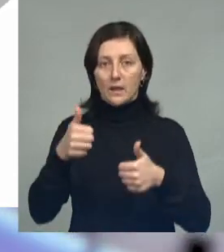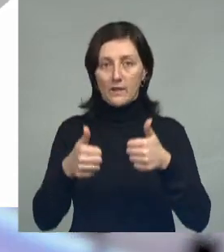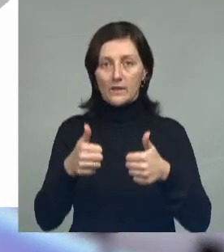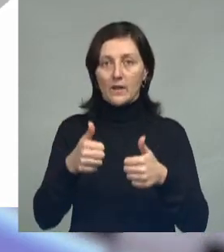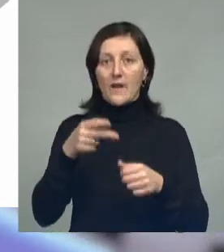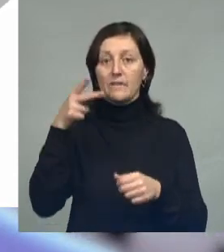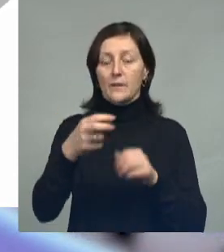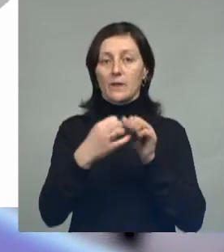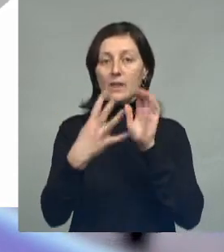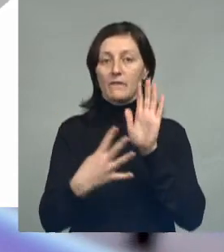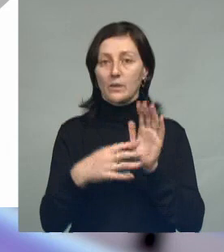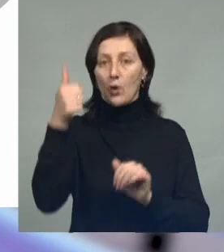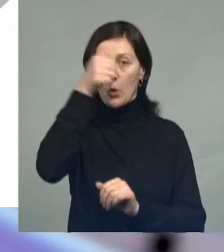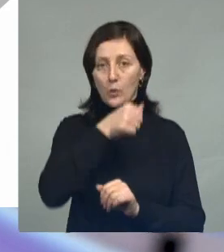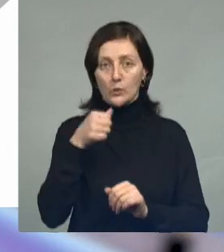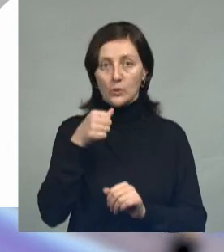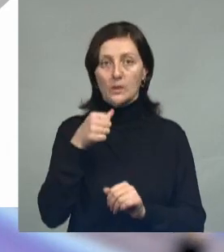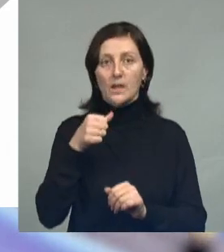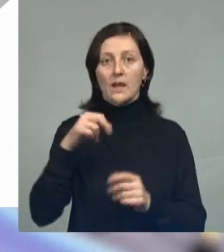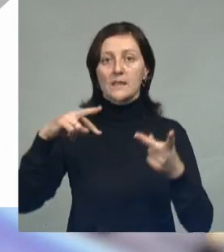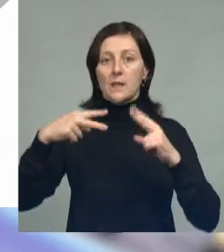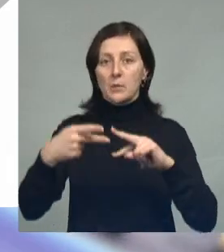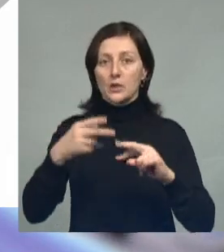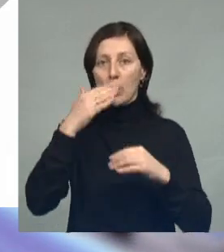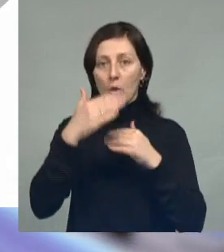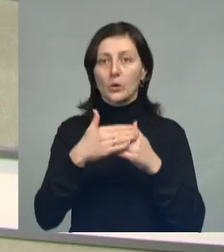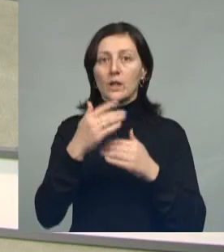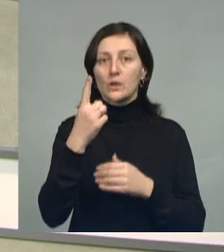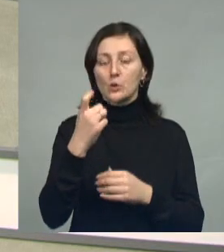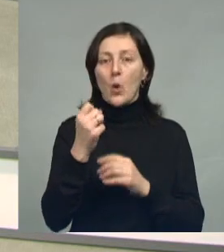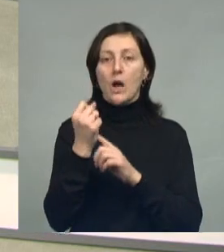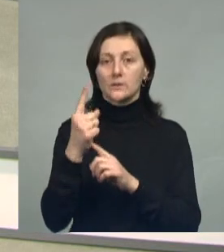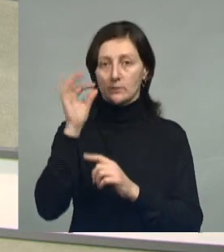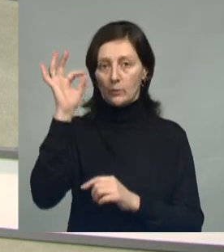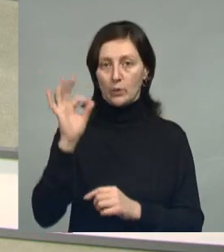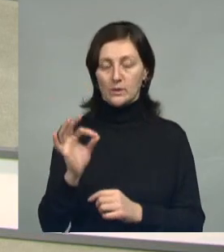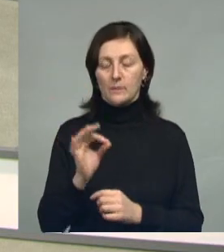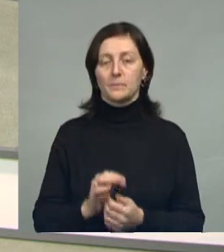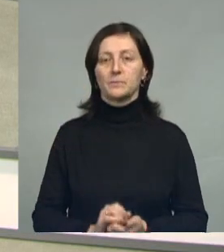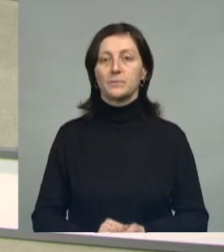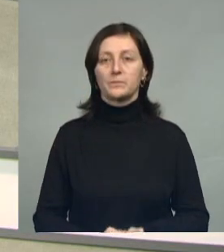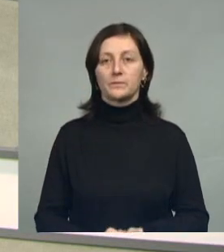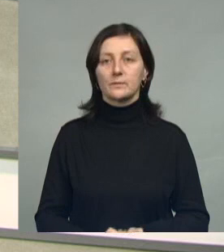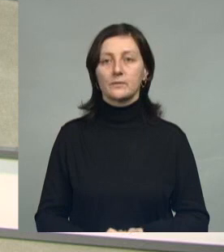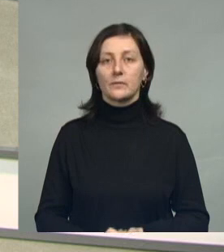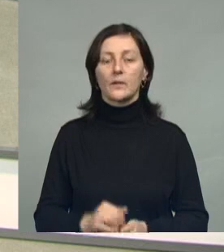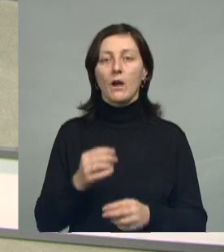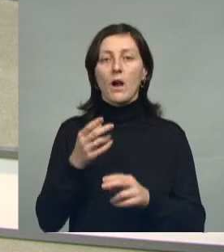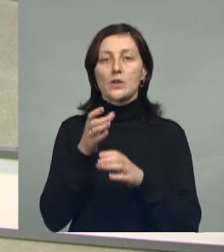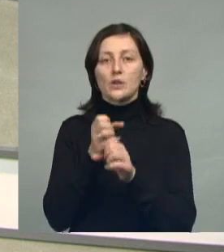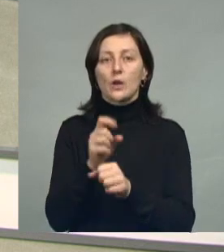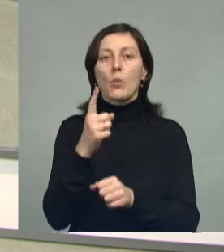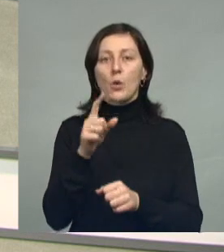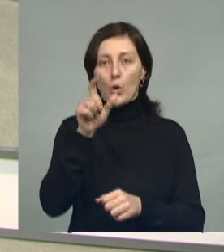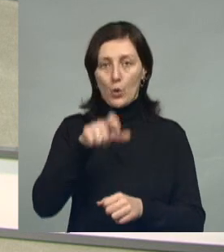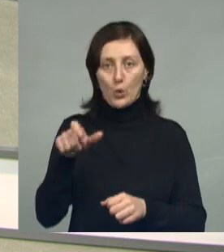девятнадцатого года показатель замещения составлял 100 11 процентов лиза скажи это произошло из-за того что люди стали